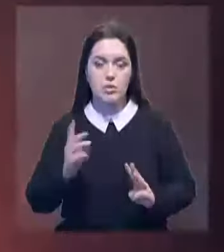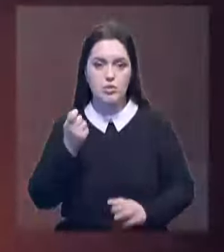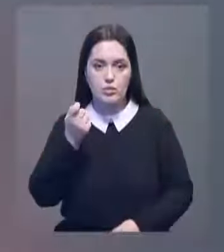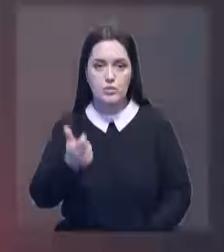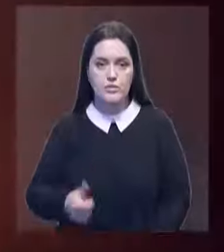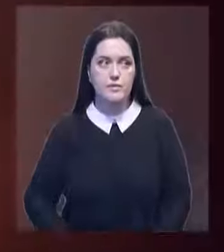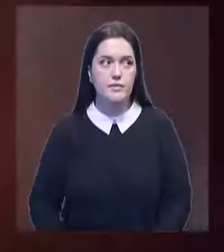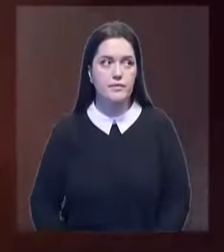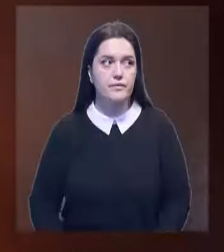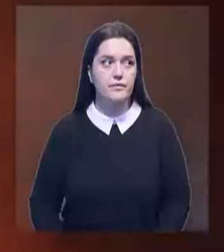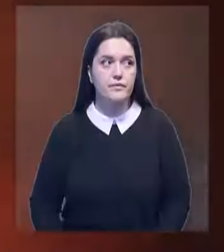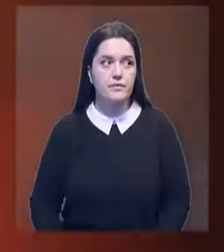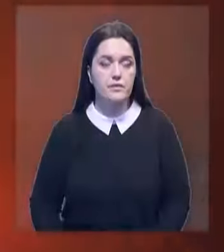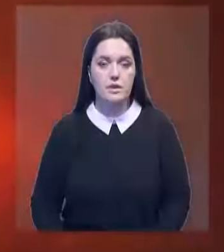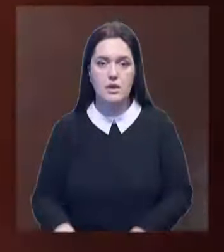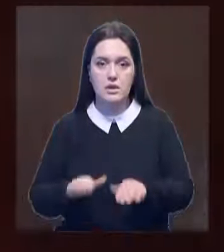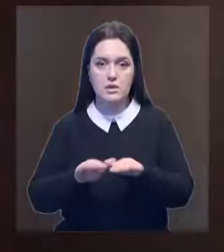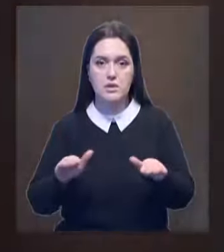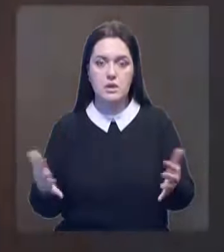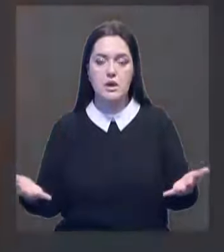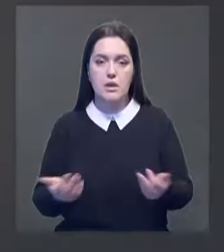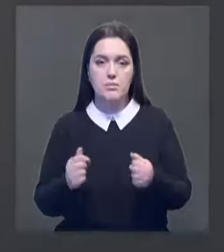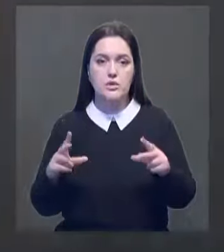Все, сгорело. Детей вытащили, ребята.